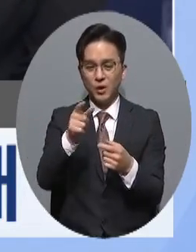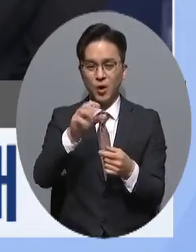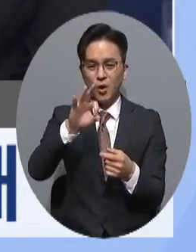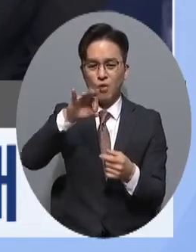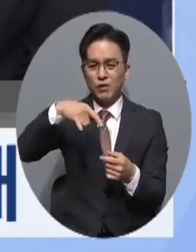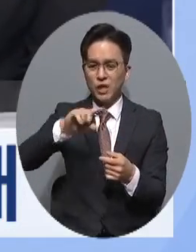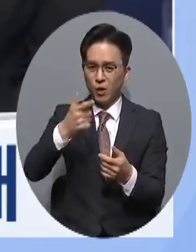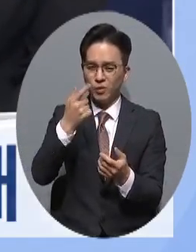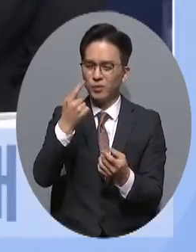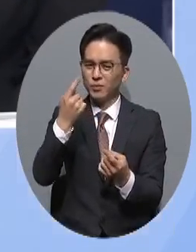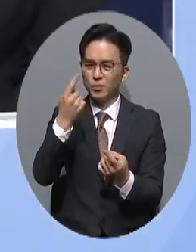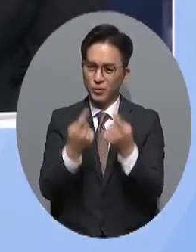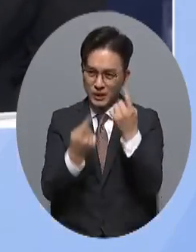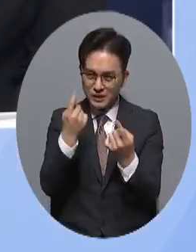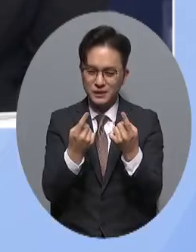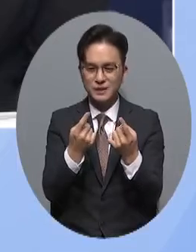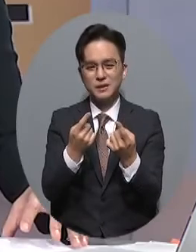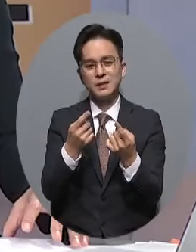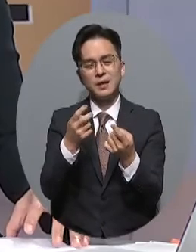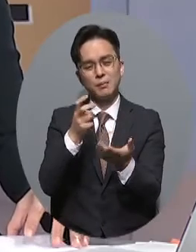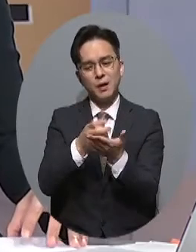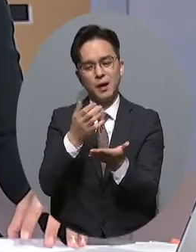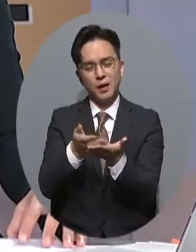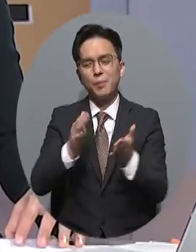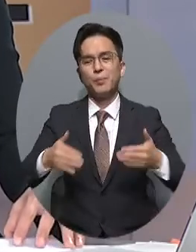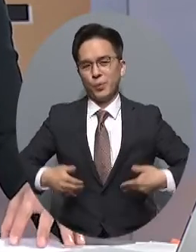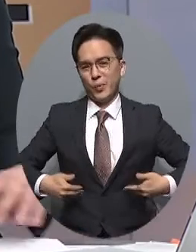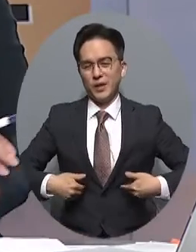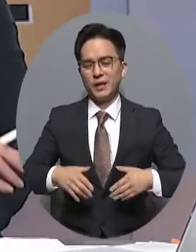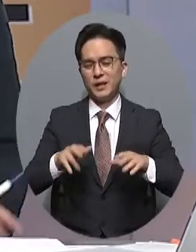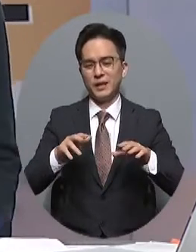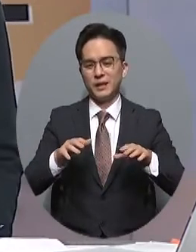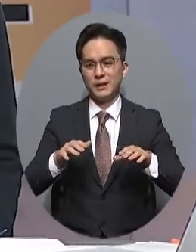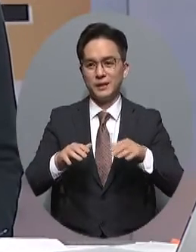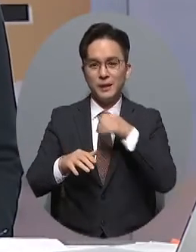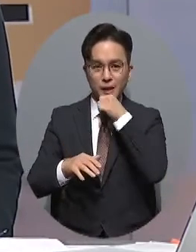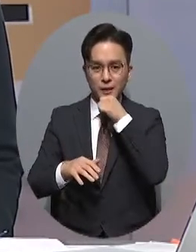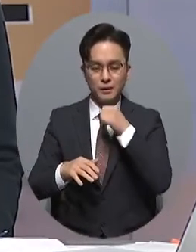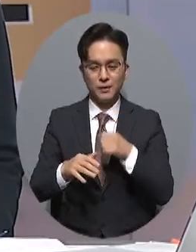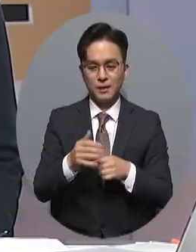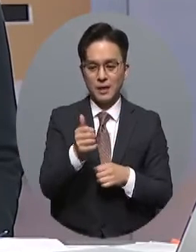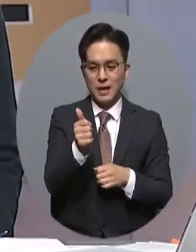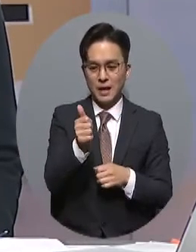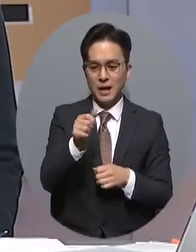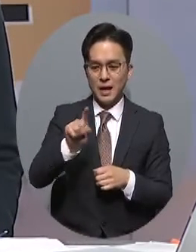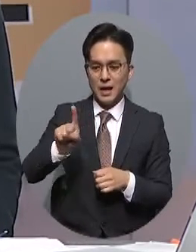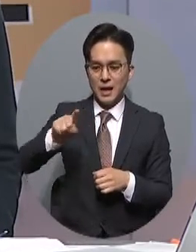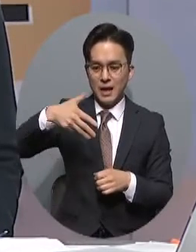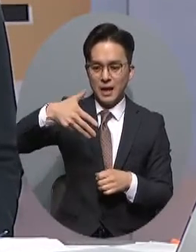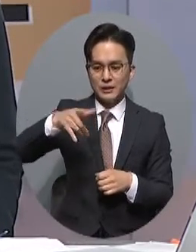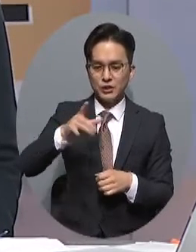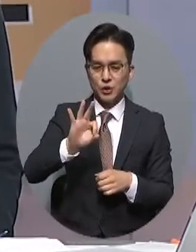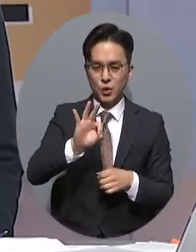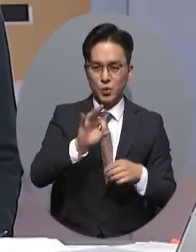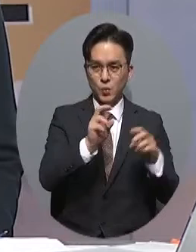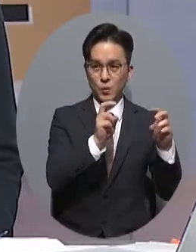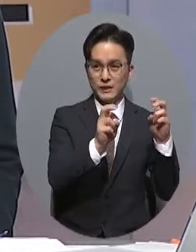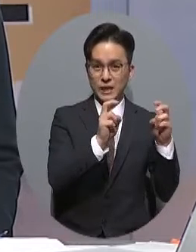생각합니다 근데 일각에서는요 방금 말씀하신 것처럼 하청이 노조를 그 정상적으로